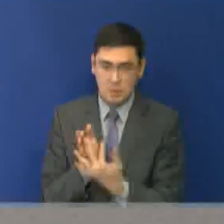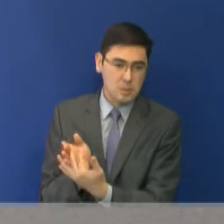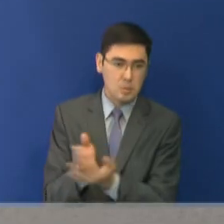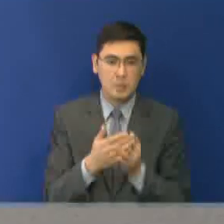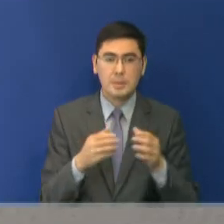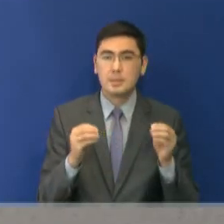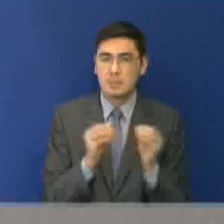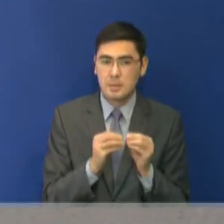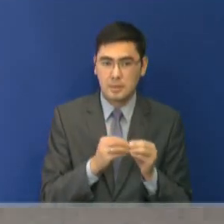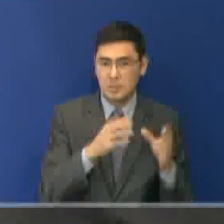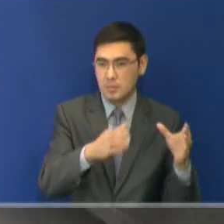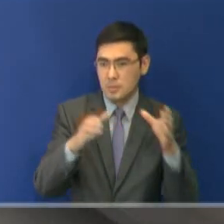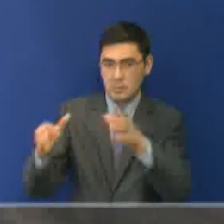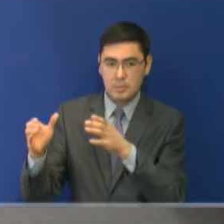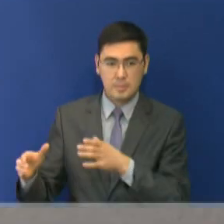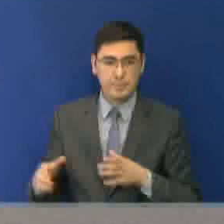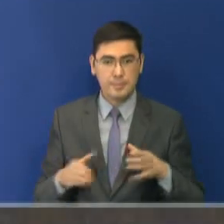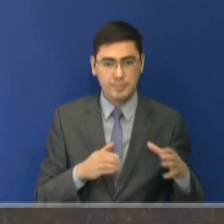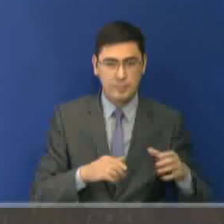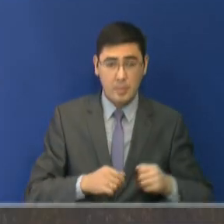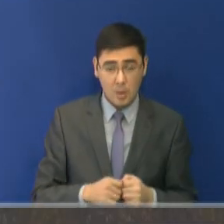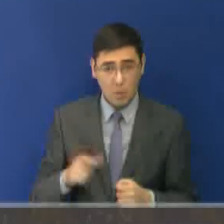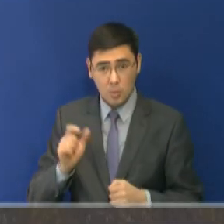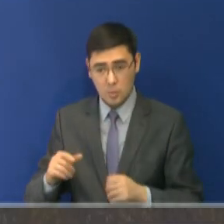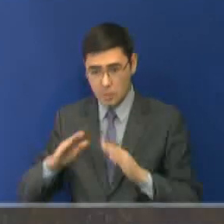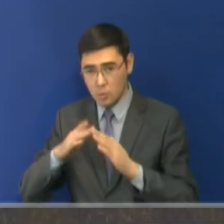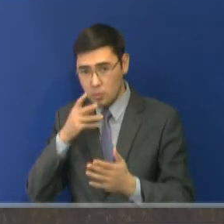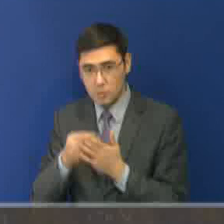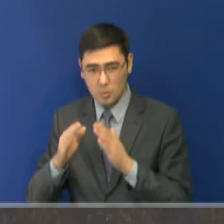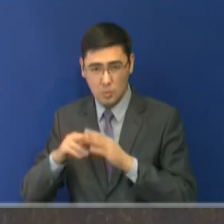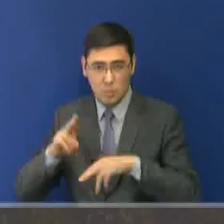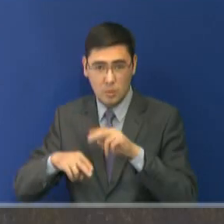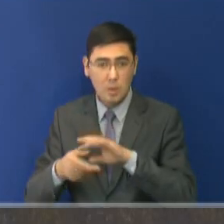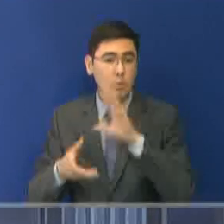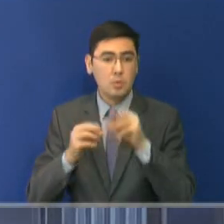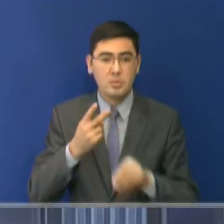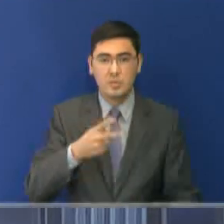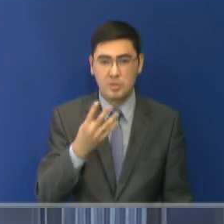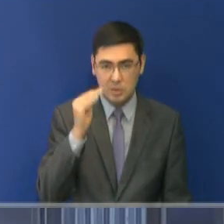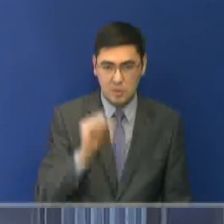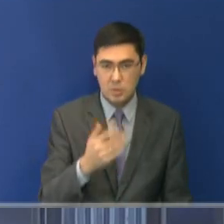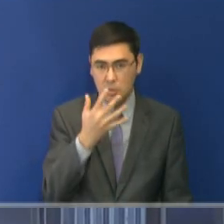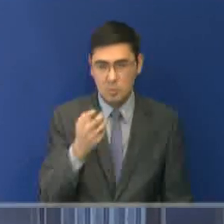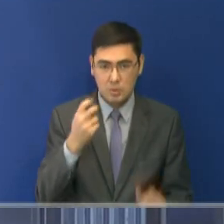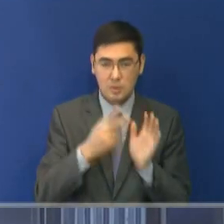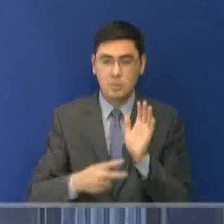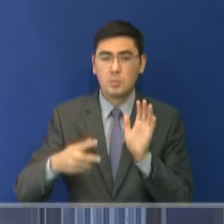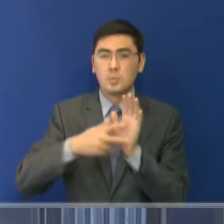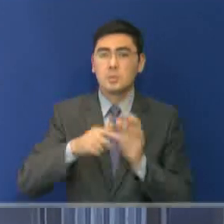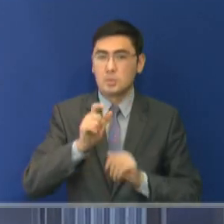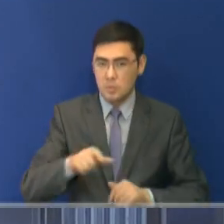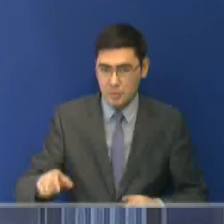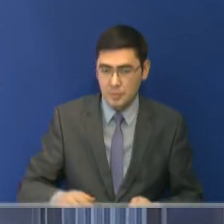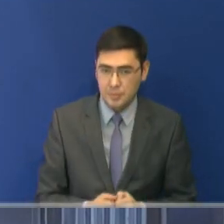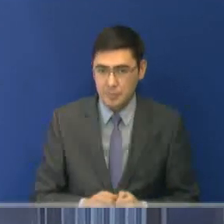С 2007 года по настоящее время в очереди на индивидуальное жилье стоят 24 587 человек. К